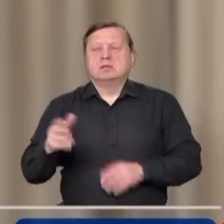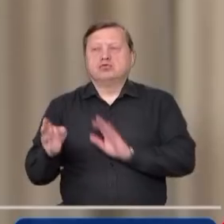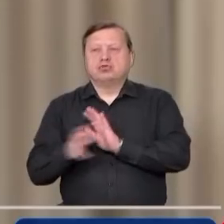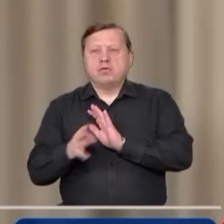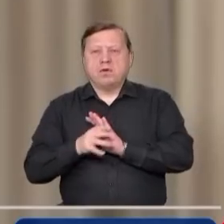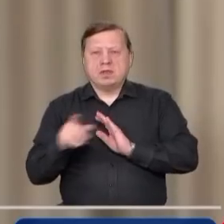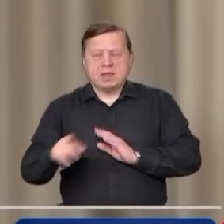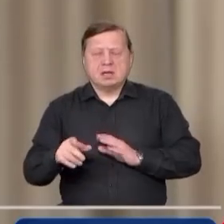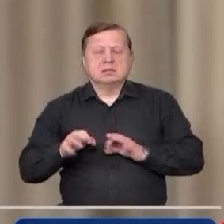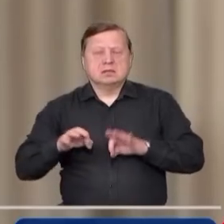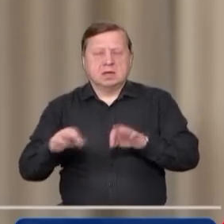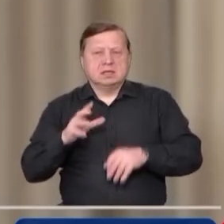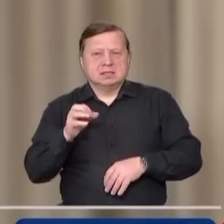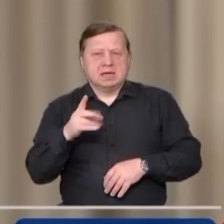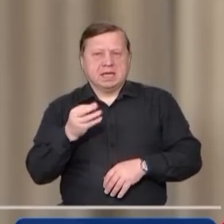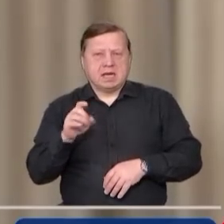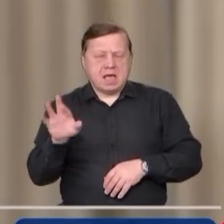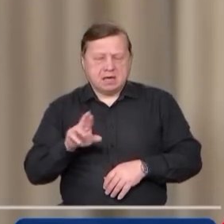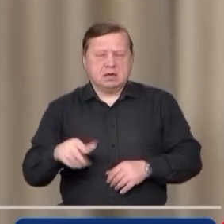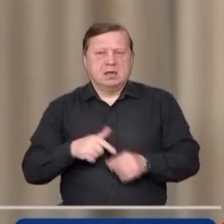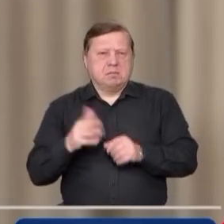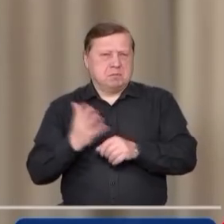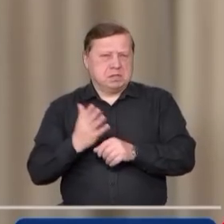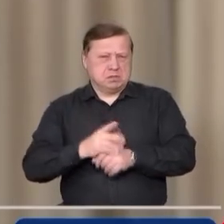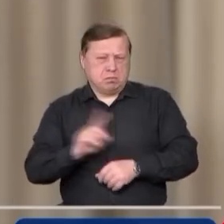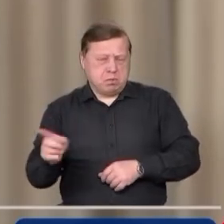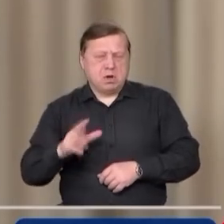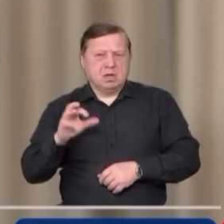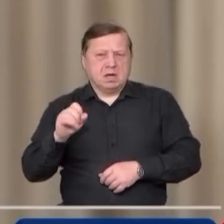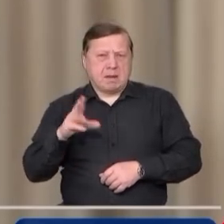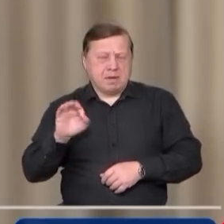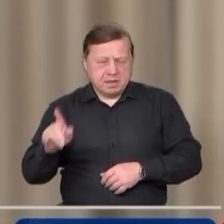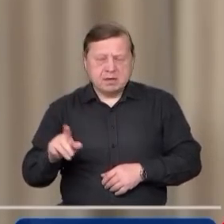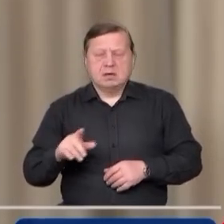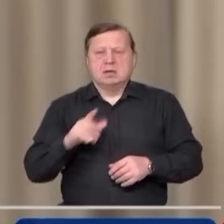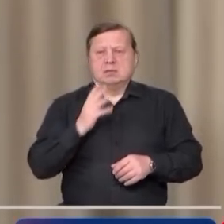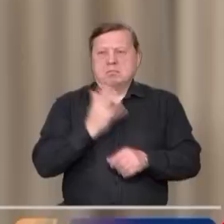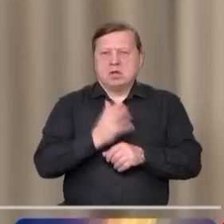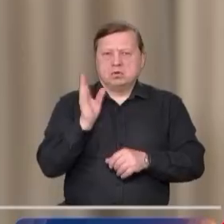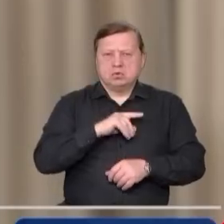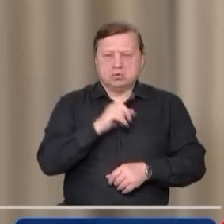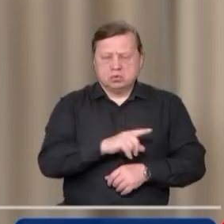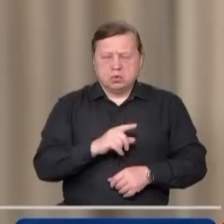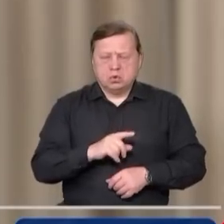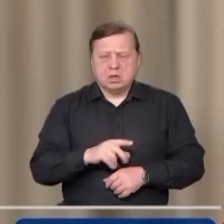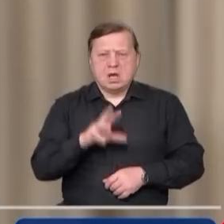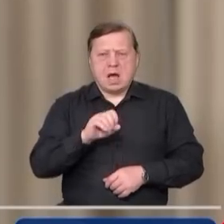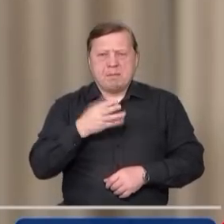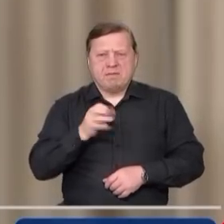pojazdów Striker, 53 MRAPy i ponad 50 sztuk opancerzonych